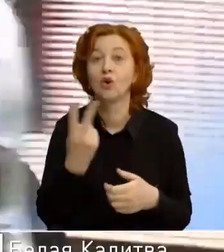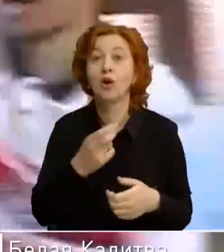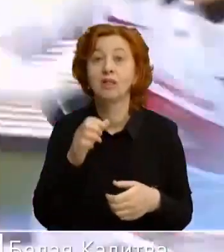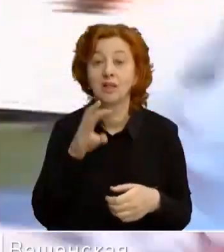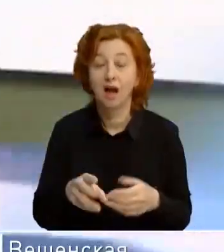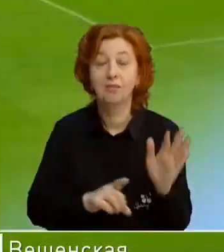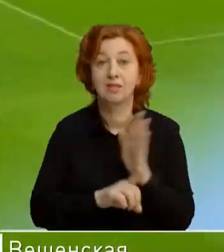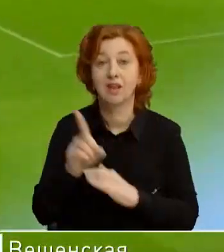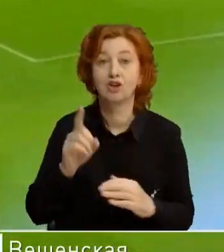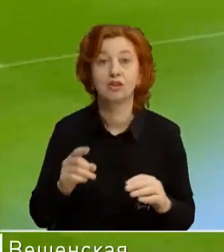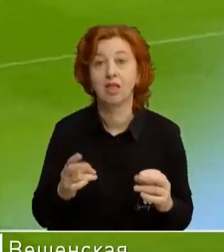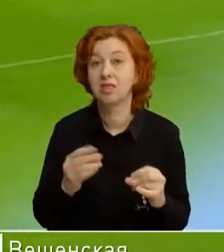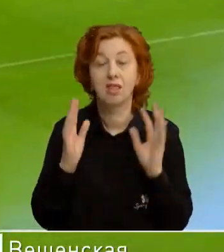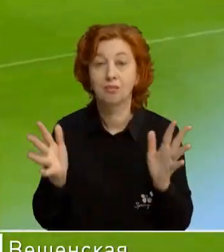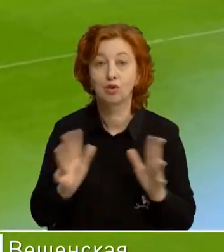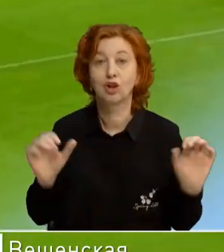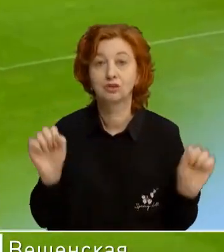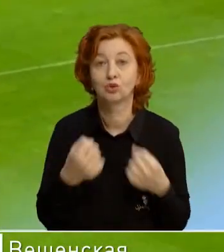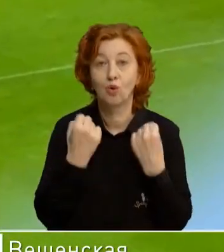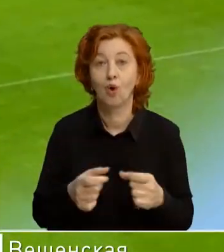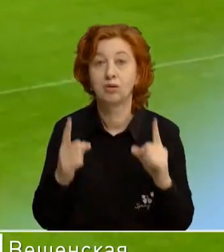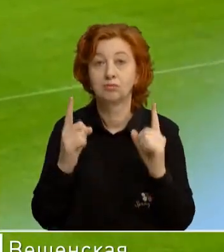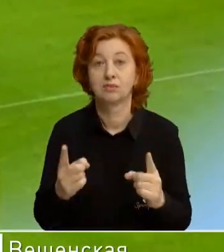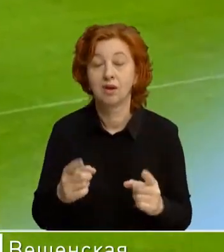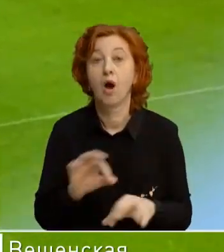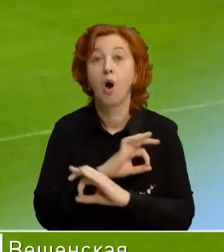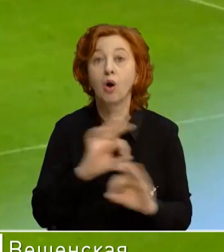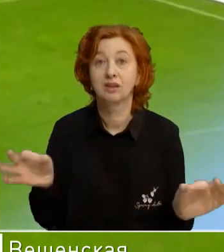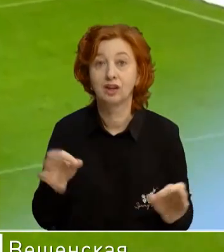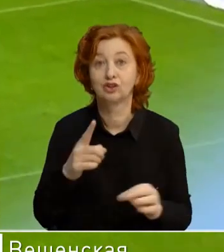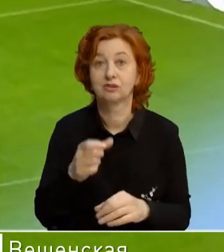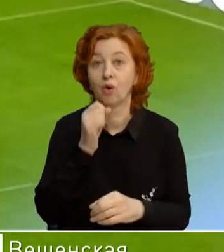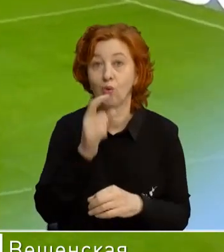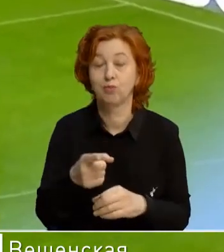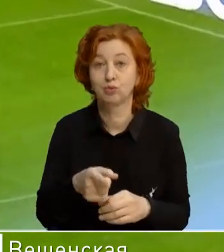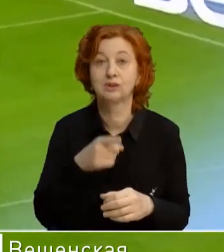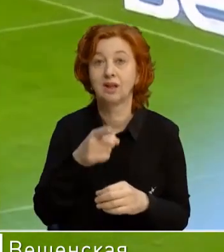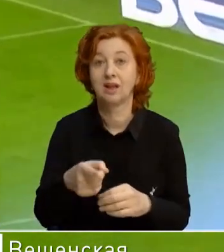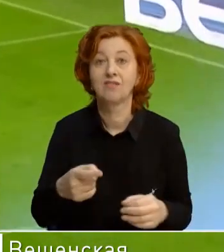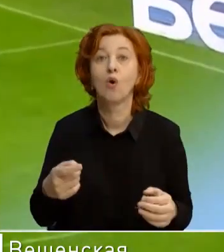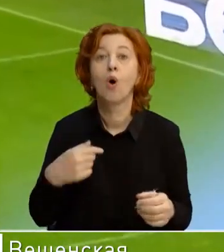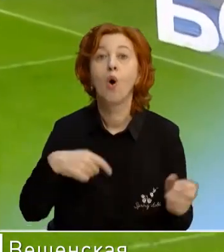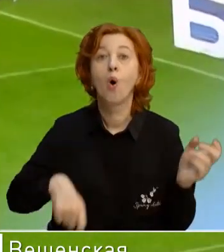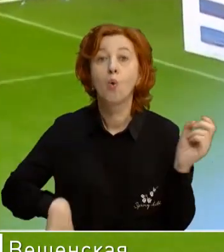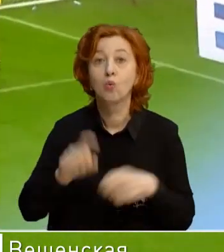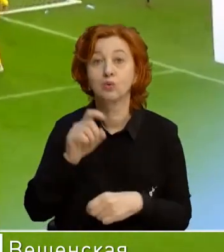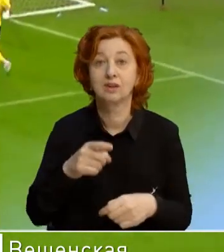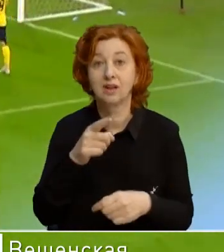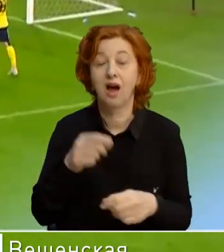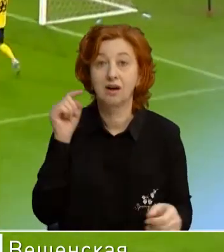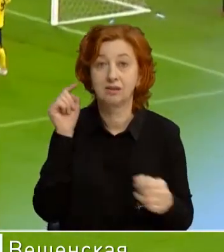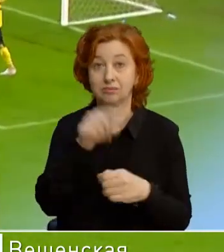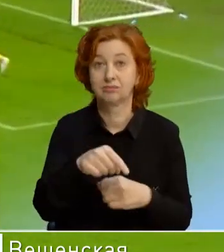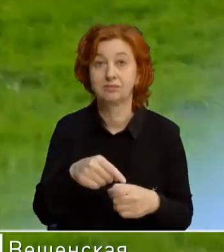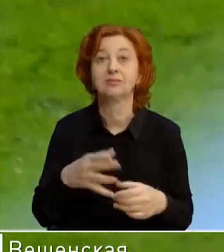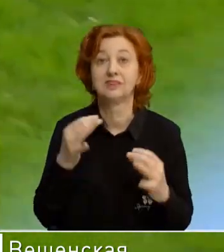начали на больших скоростях. В самом начале отрезка отличный шанс упустил Али Соу. Его мощный удар метров с 20 так и не достиг